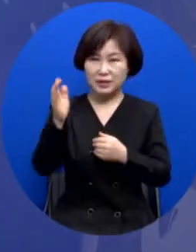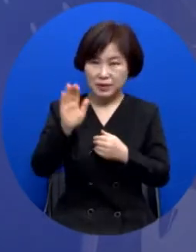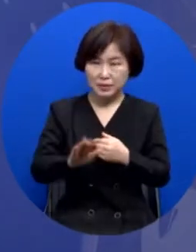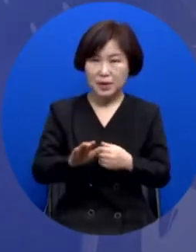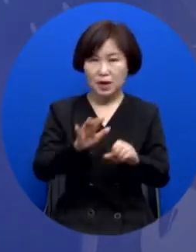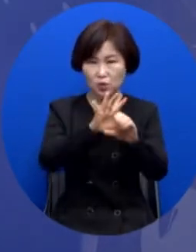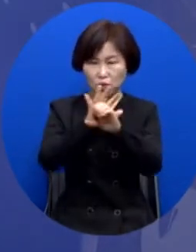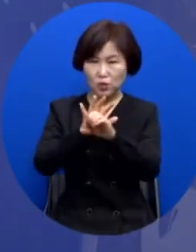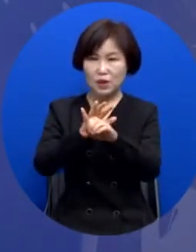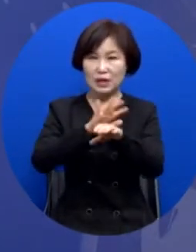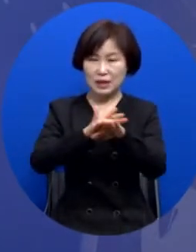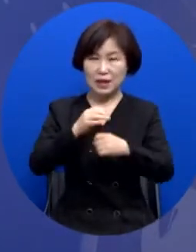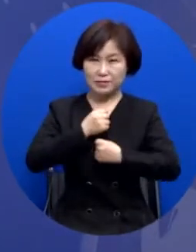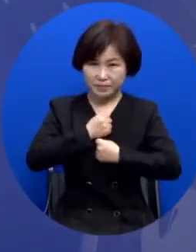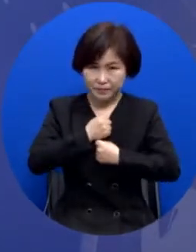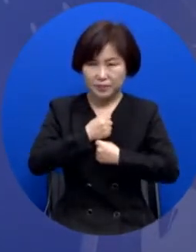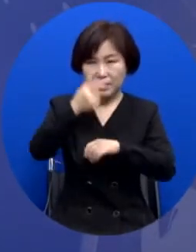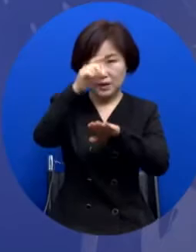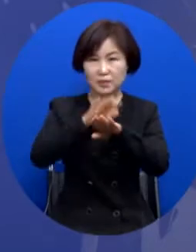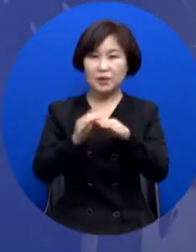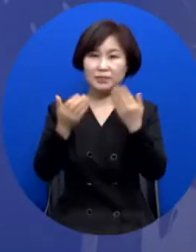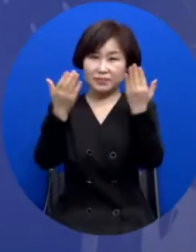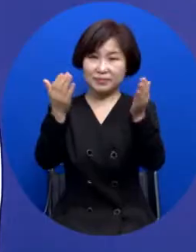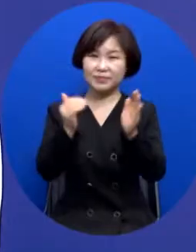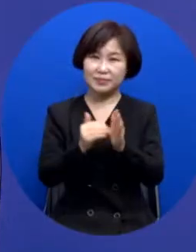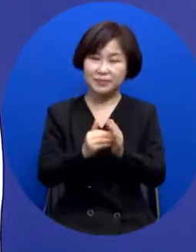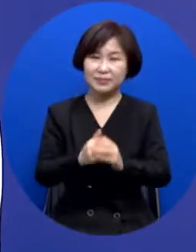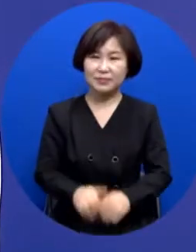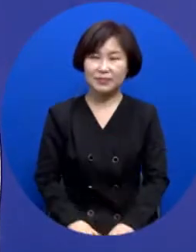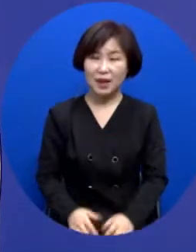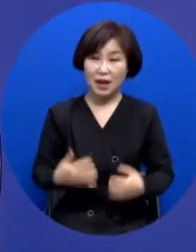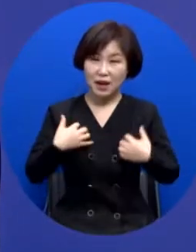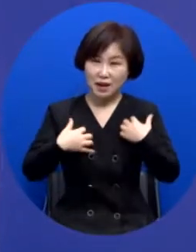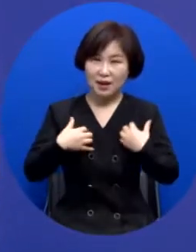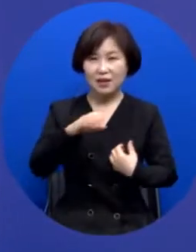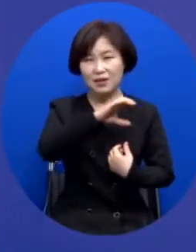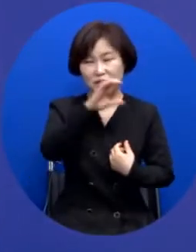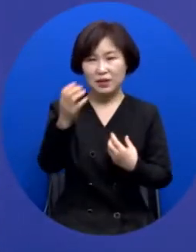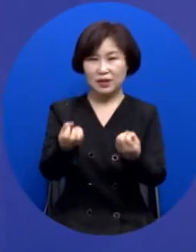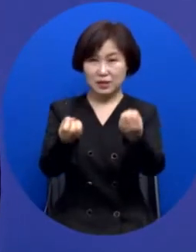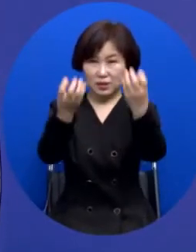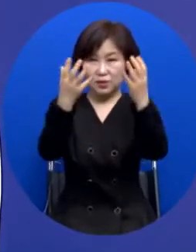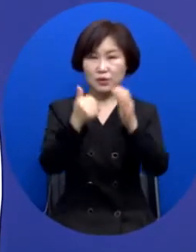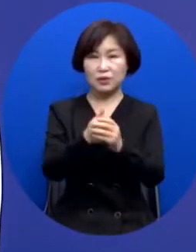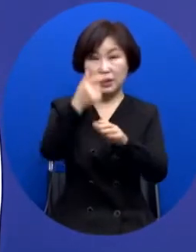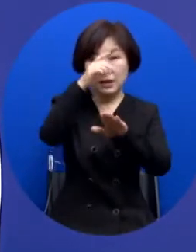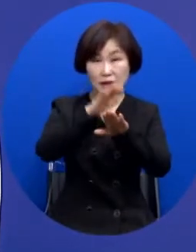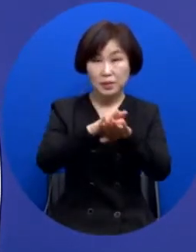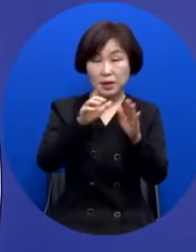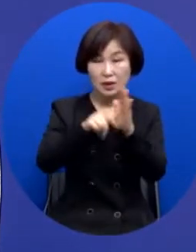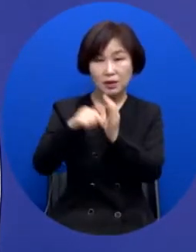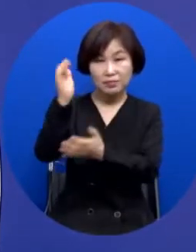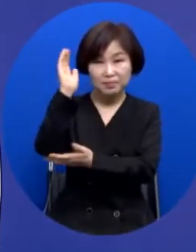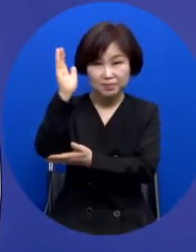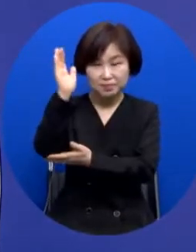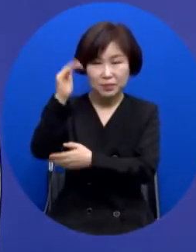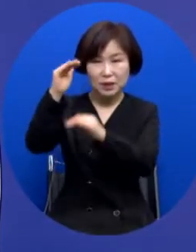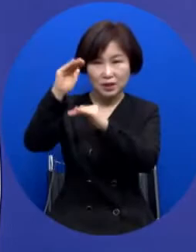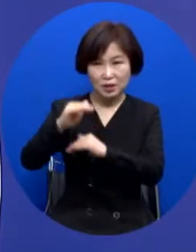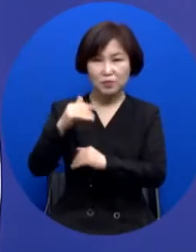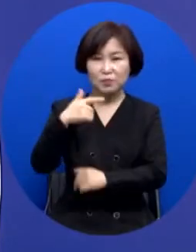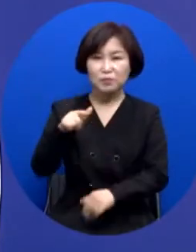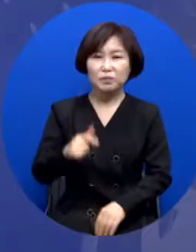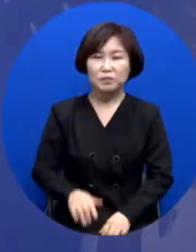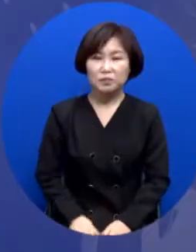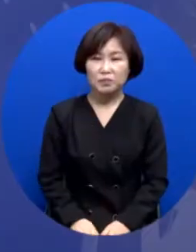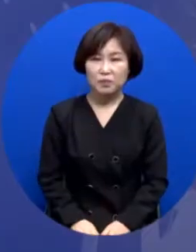수칙을 준수하며 각 교회들이 예배를 드렸습니다. 네, 뭐 가장 기쁜 성탄절이라고 할수 있겠는데, 이 성탄 예배에서 또 어떤 메시지가 선포됐는지도 궁금합니다.